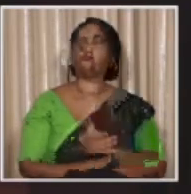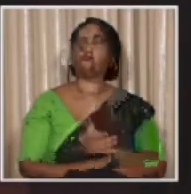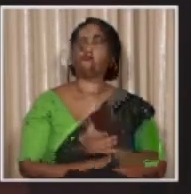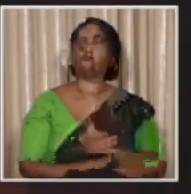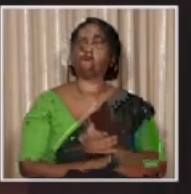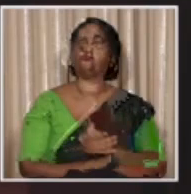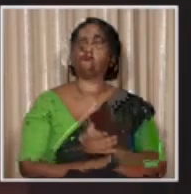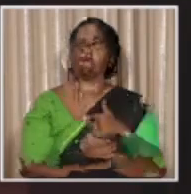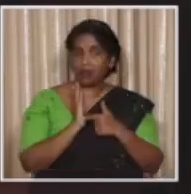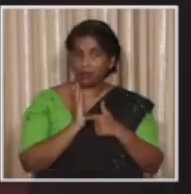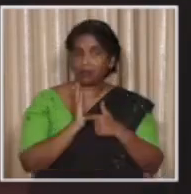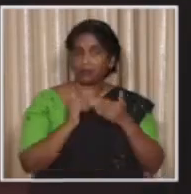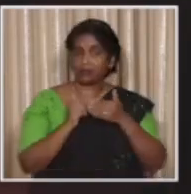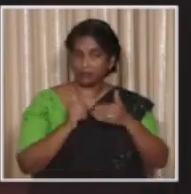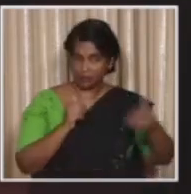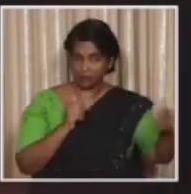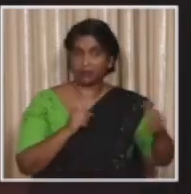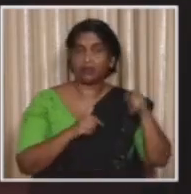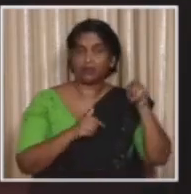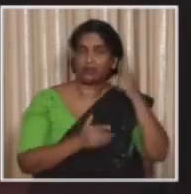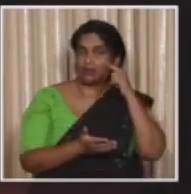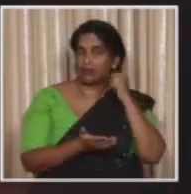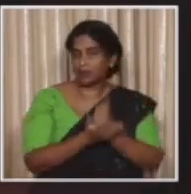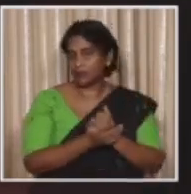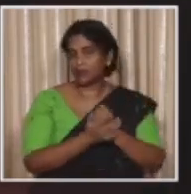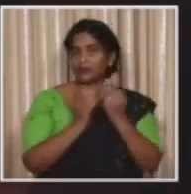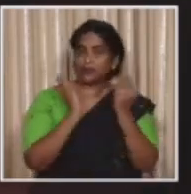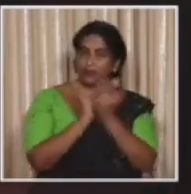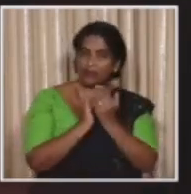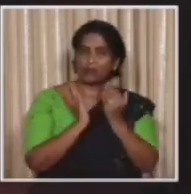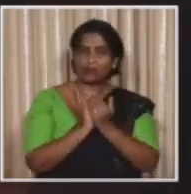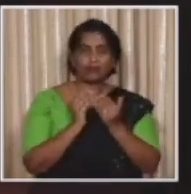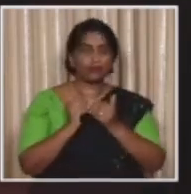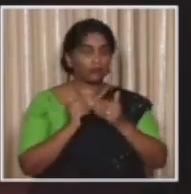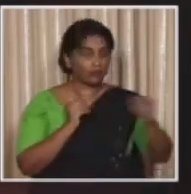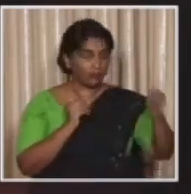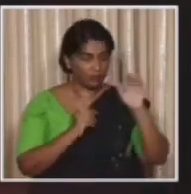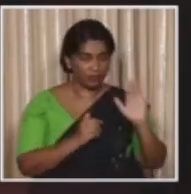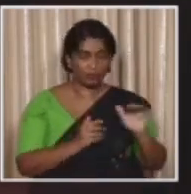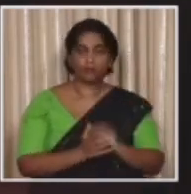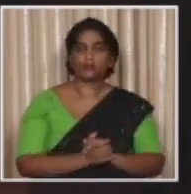විභාග සමයේ ඒ අමාරු කාර්යවේ නියැලී සිටිනකොට